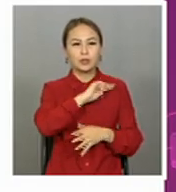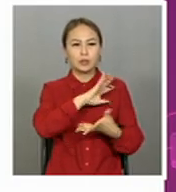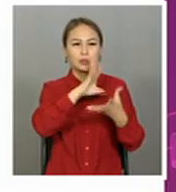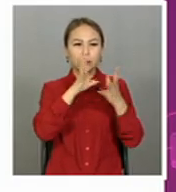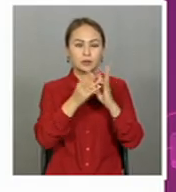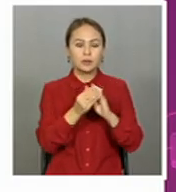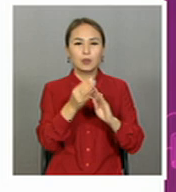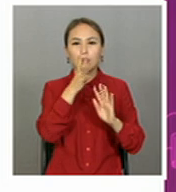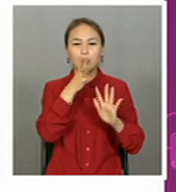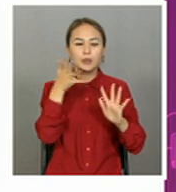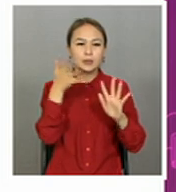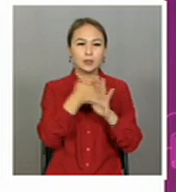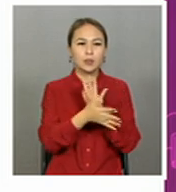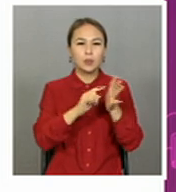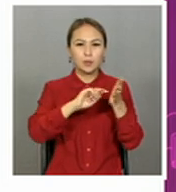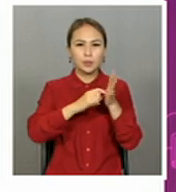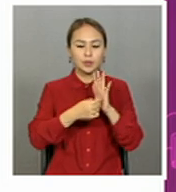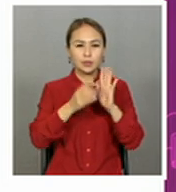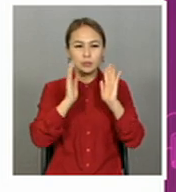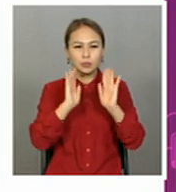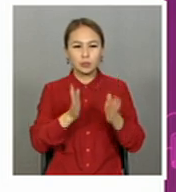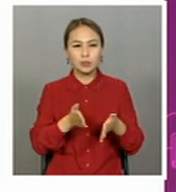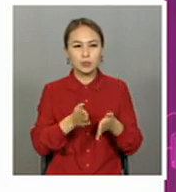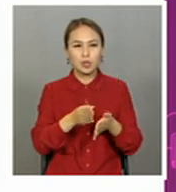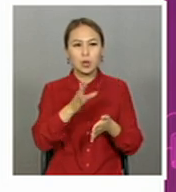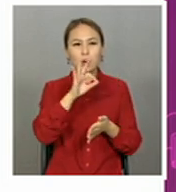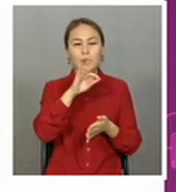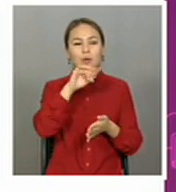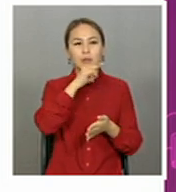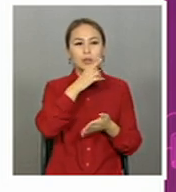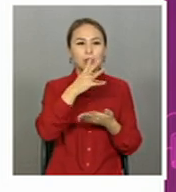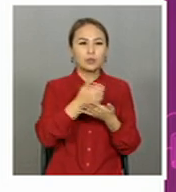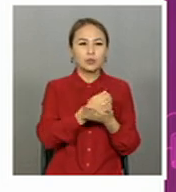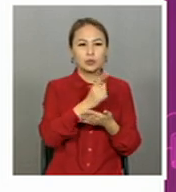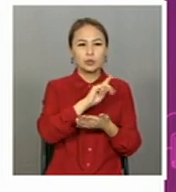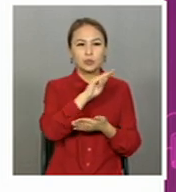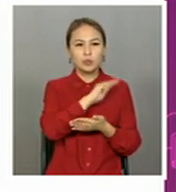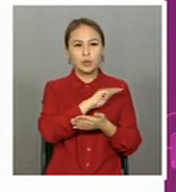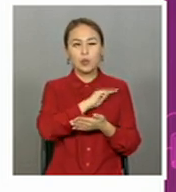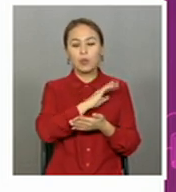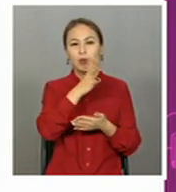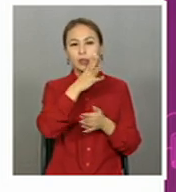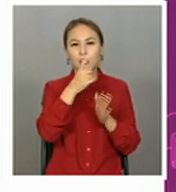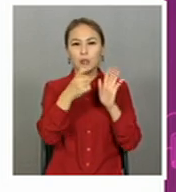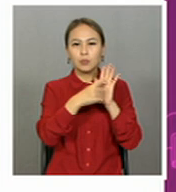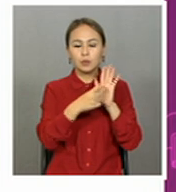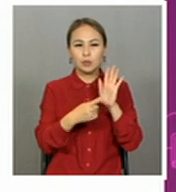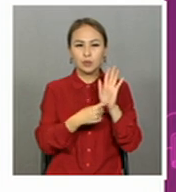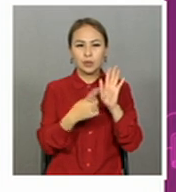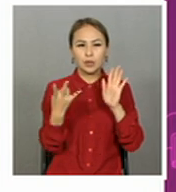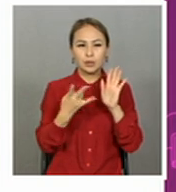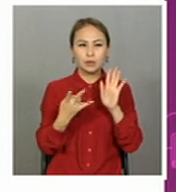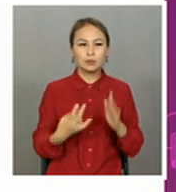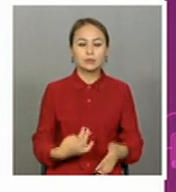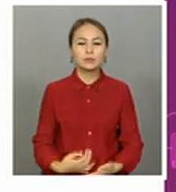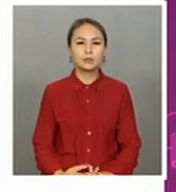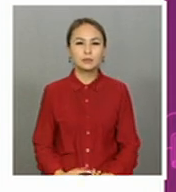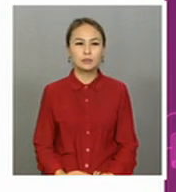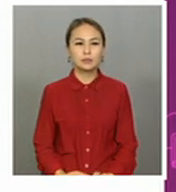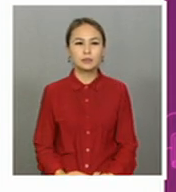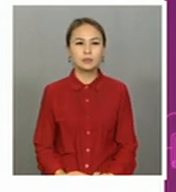кеткен уақытқа көбейтеміз. Өнімділікті табу үшін жұмысты уақытқа бөлу керек.